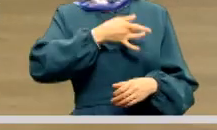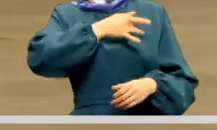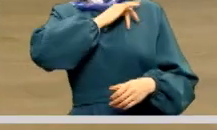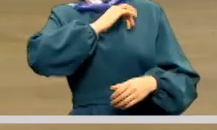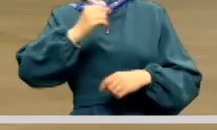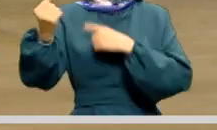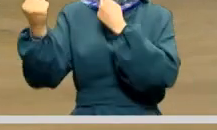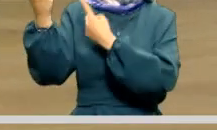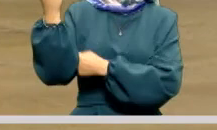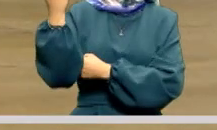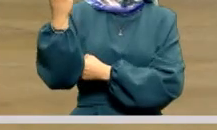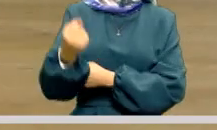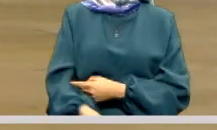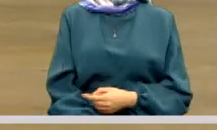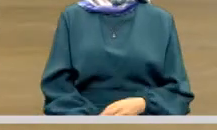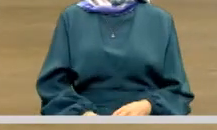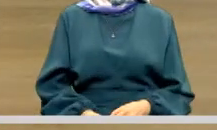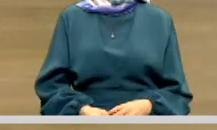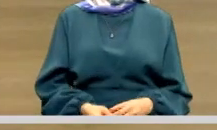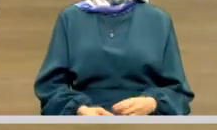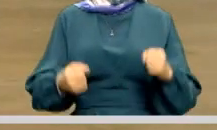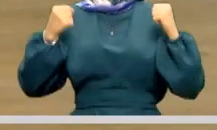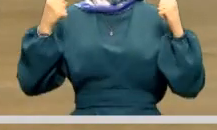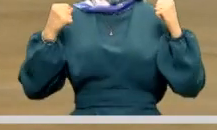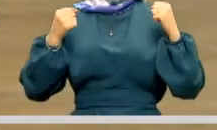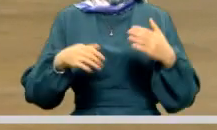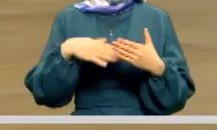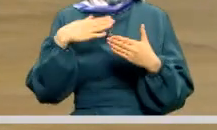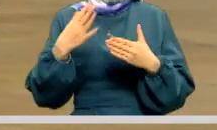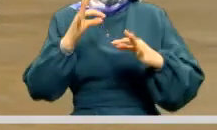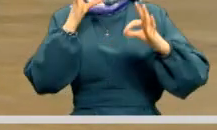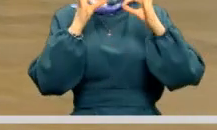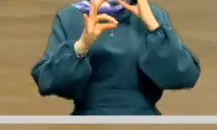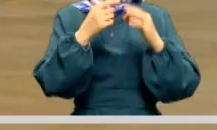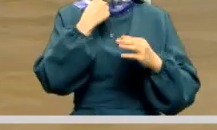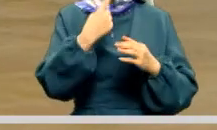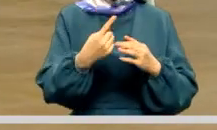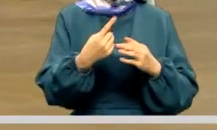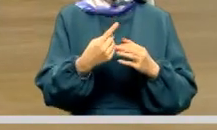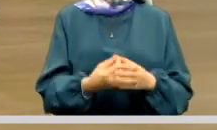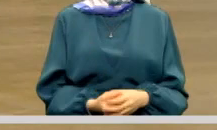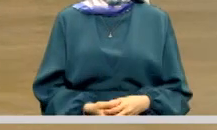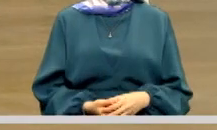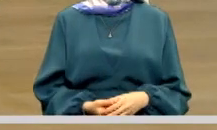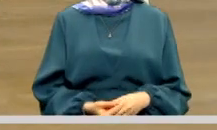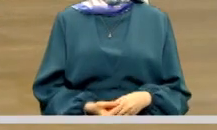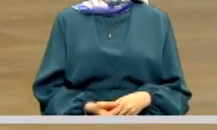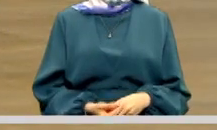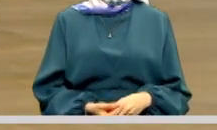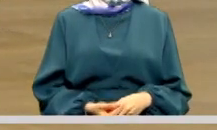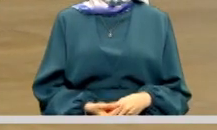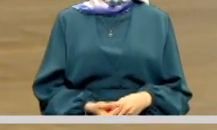gücü Efendim kuvveti veya işte Takva dediğimiz Aslında Takva bizim